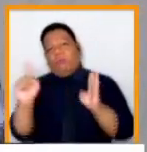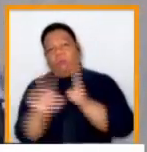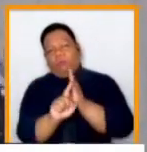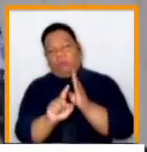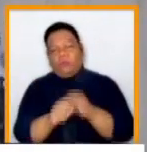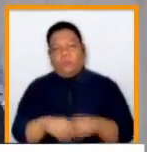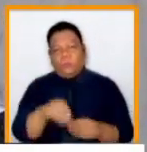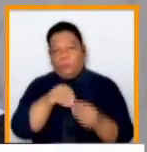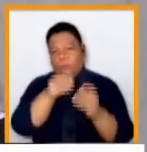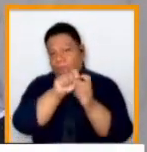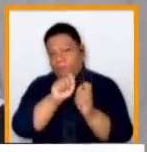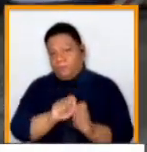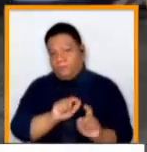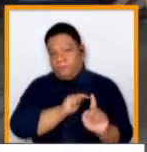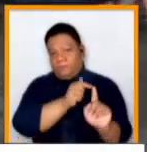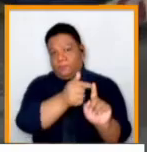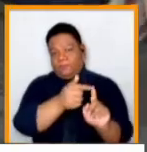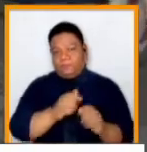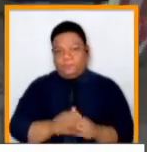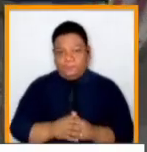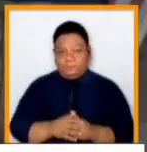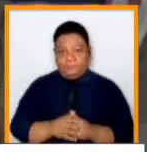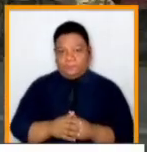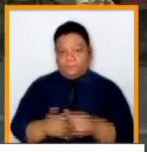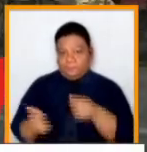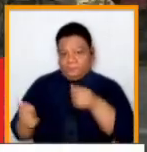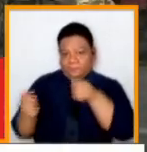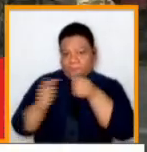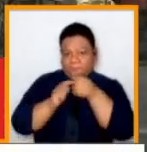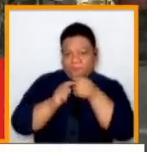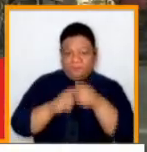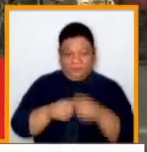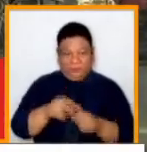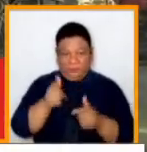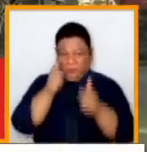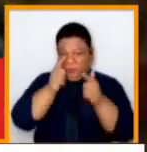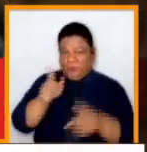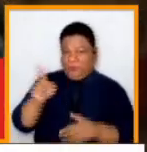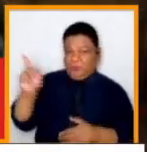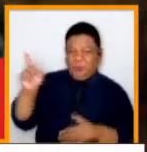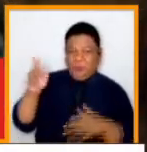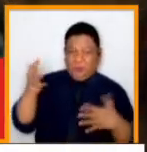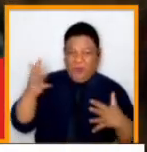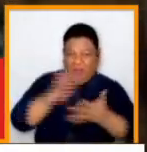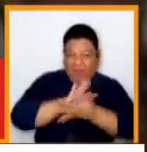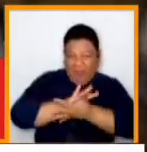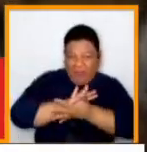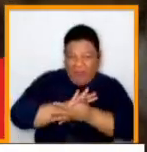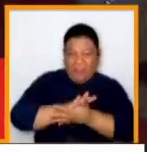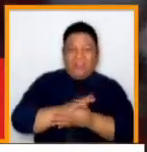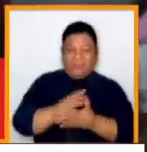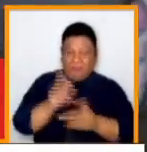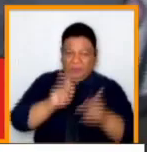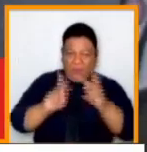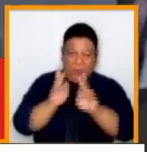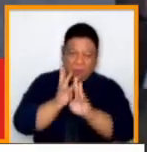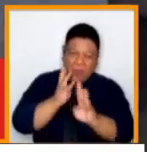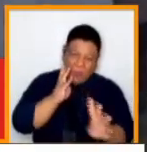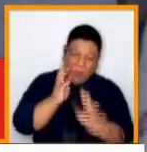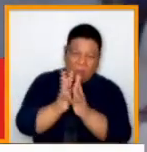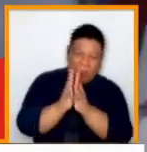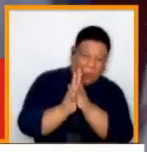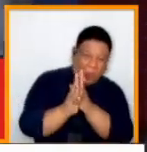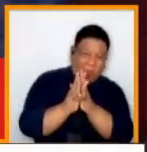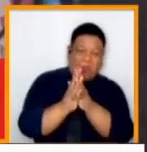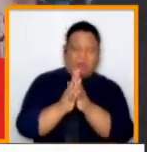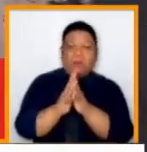300. Tila na baliwala na ang pandemic sa pila ng mga magpaparehistro para makaboto sa San Jose del Monte, Bulacan. Uminit daw kasi ang